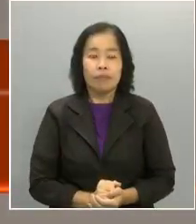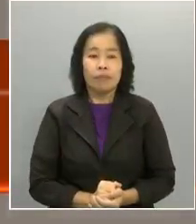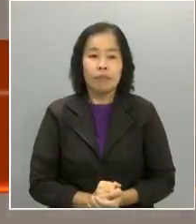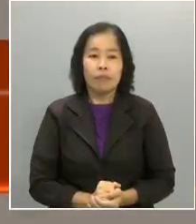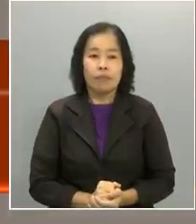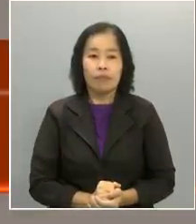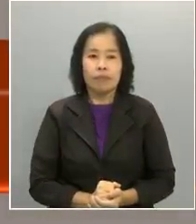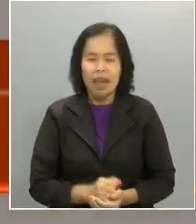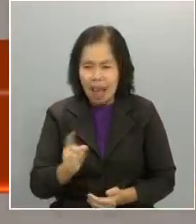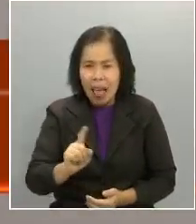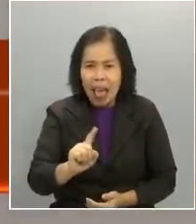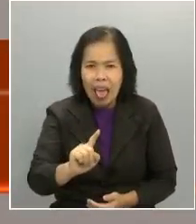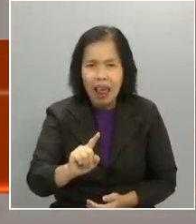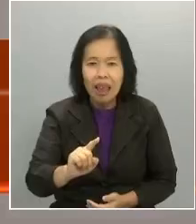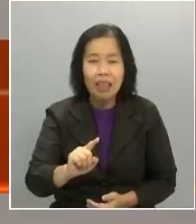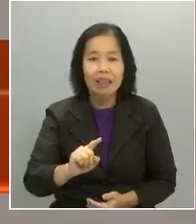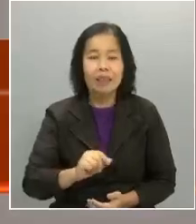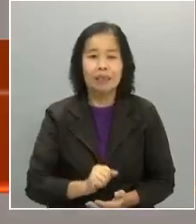เฮ้ยเป็นอะไรอ่ะ